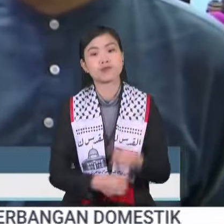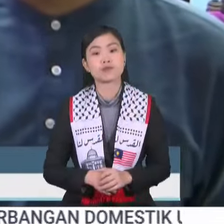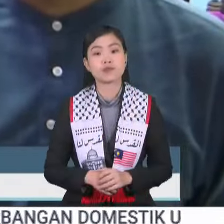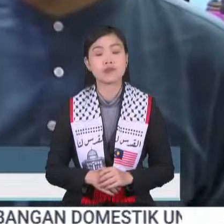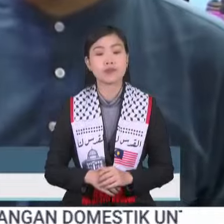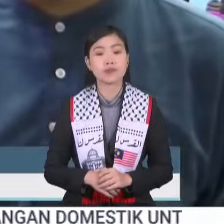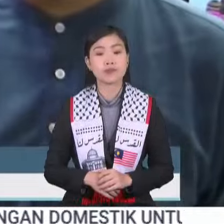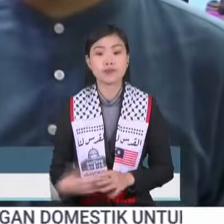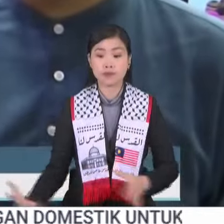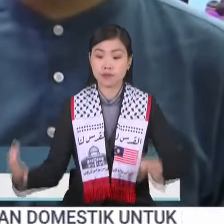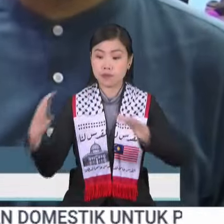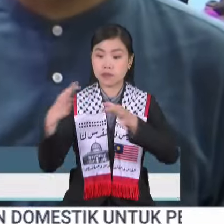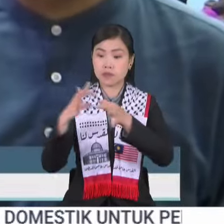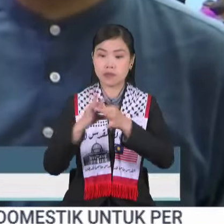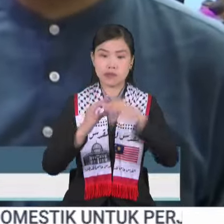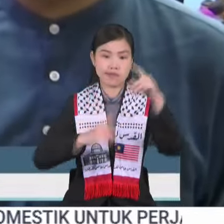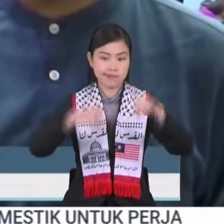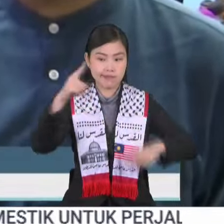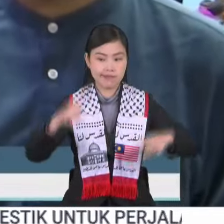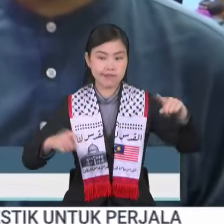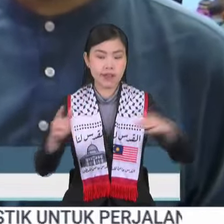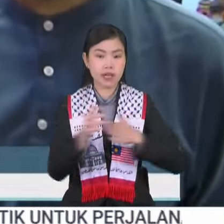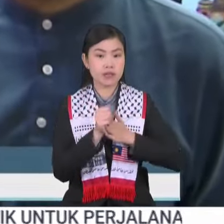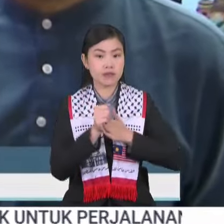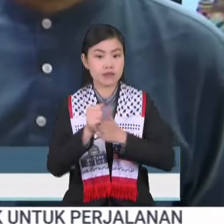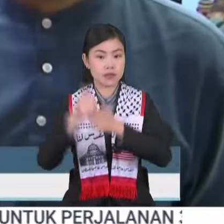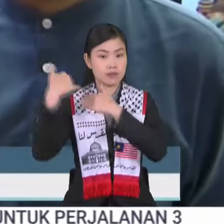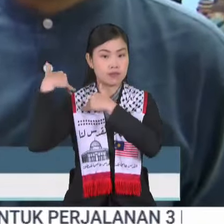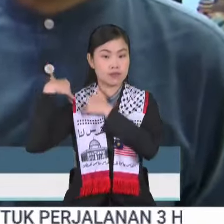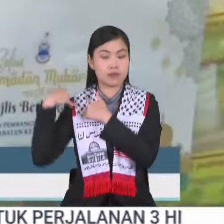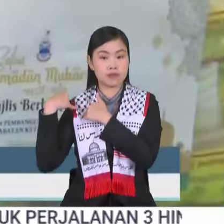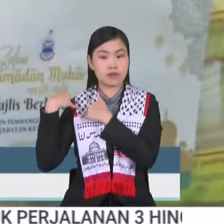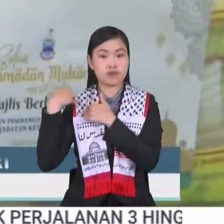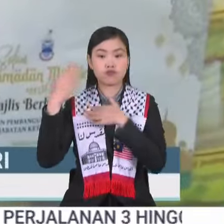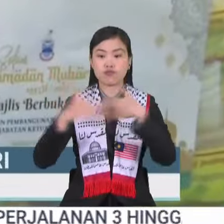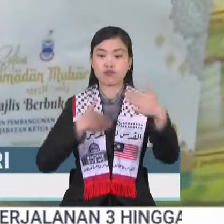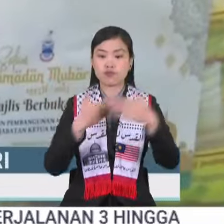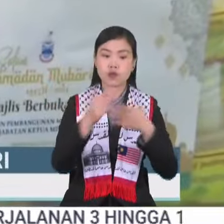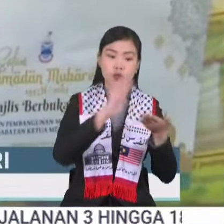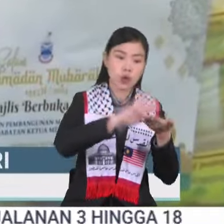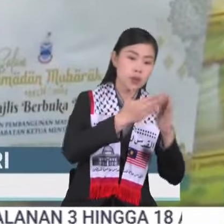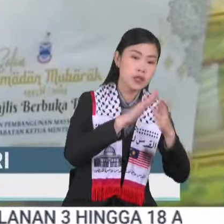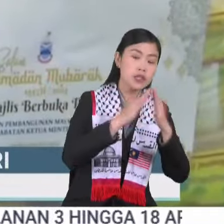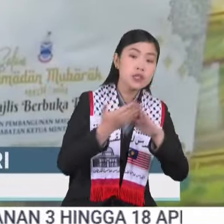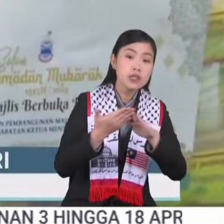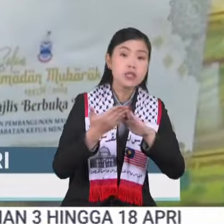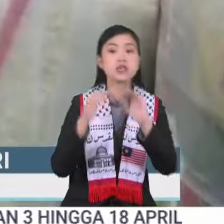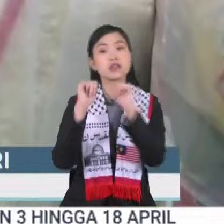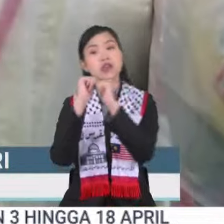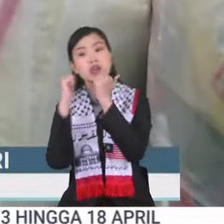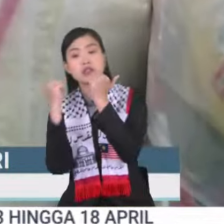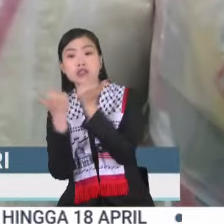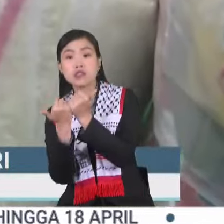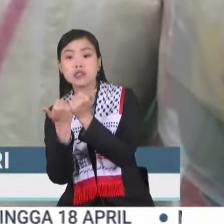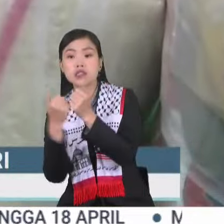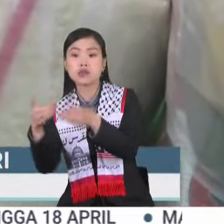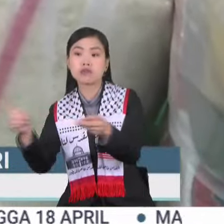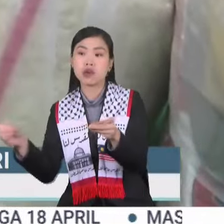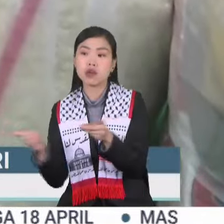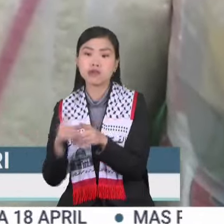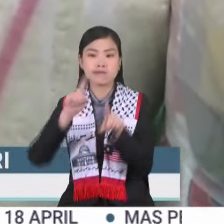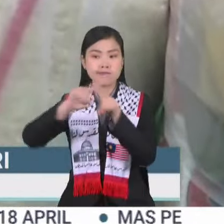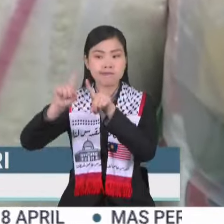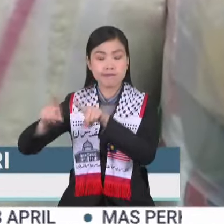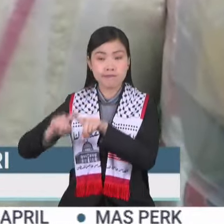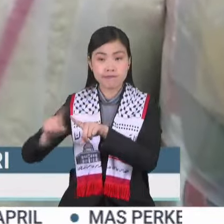peringkat pimpinan termasuklah pimpinan di akar umbi daerah agensi-agensi Kerajaan ini dan Kalau boleh